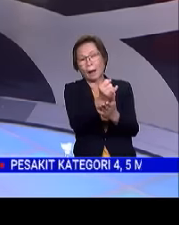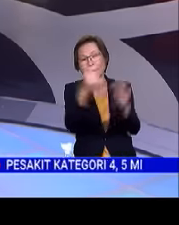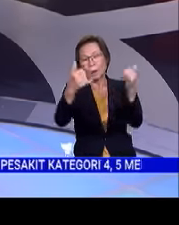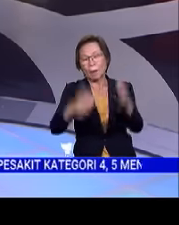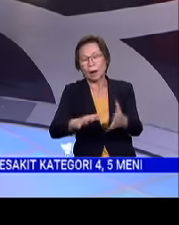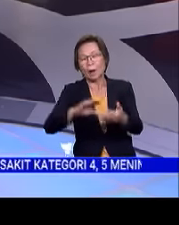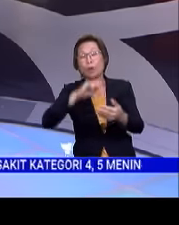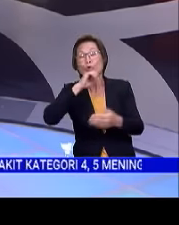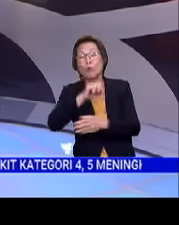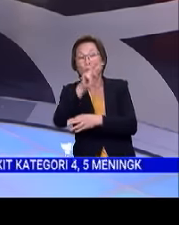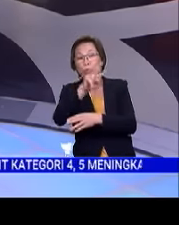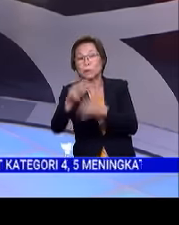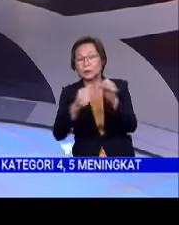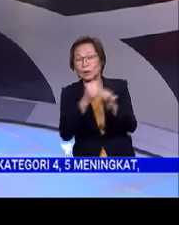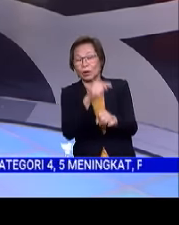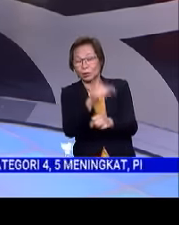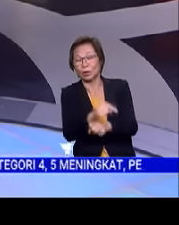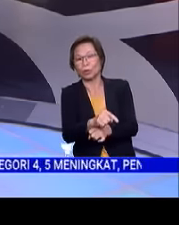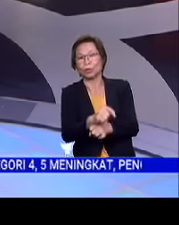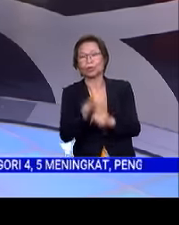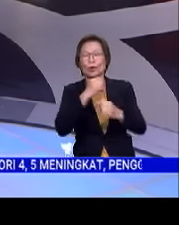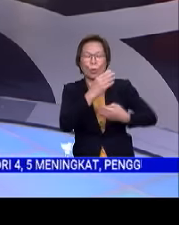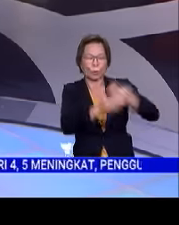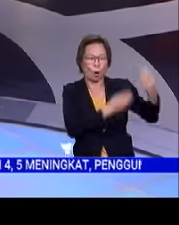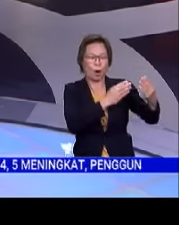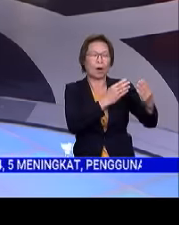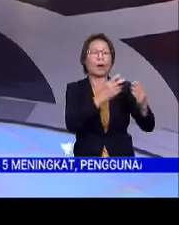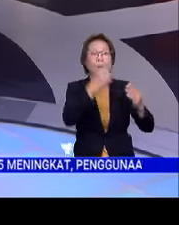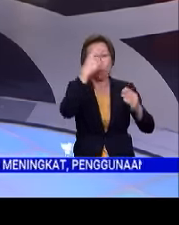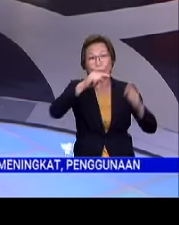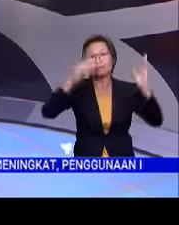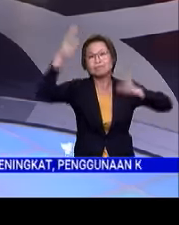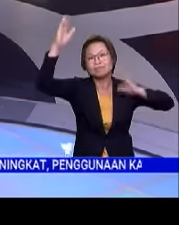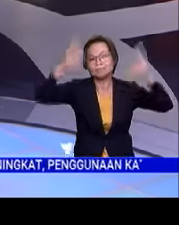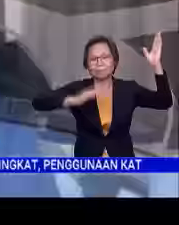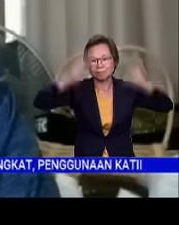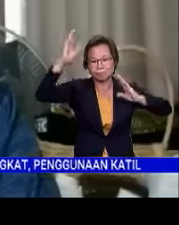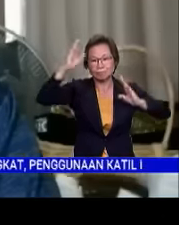22 tahun itu untuk menabur bakti kepada tanah air.